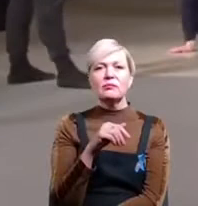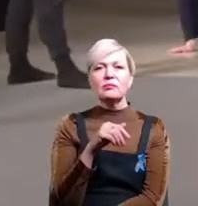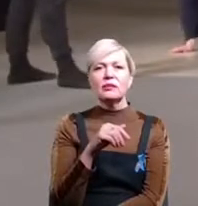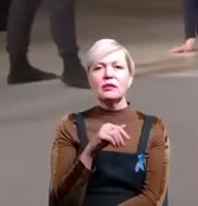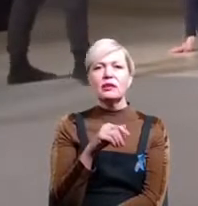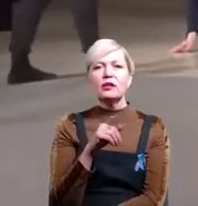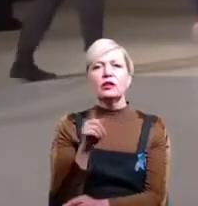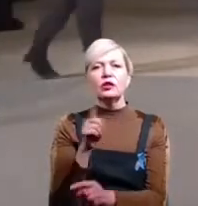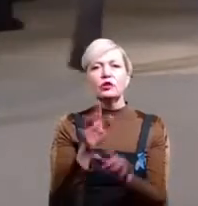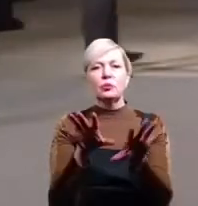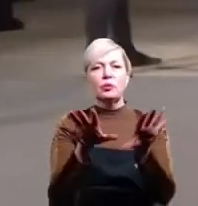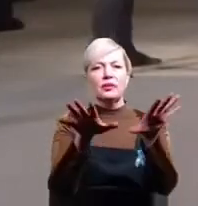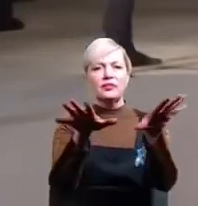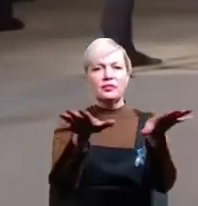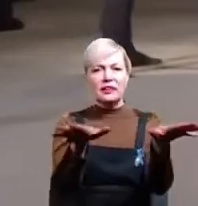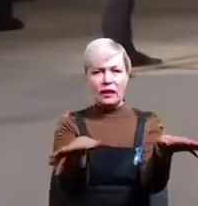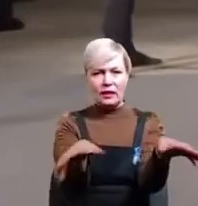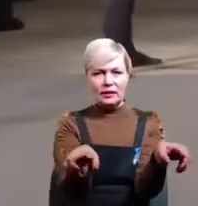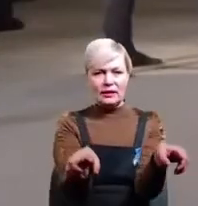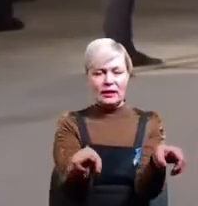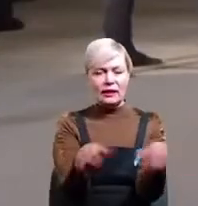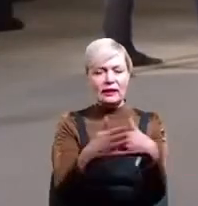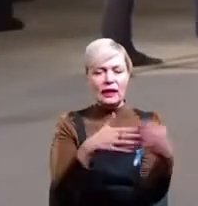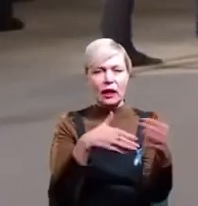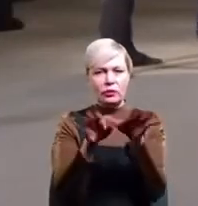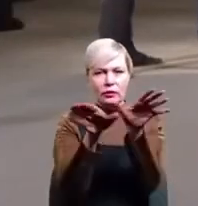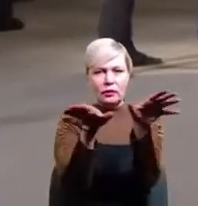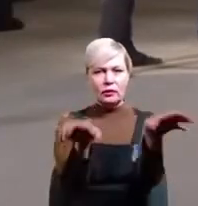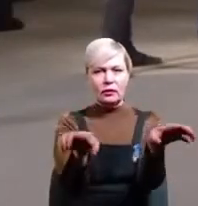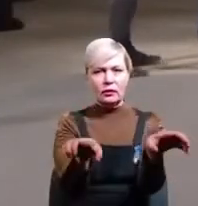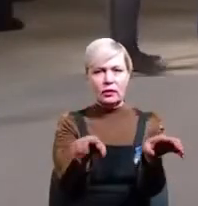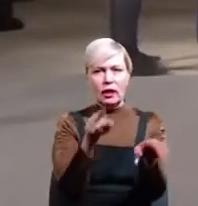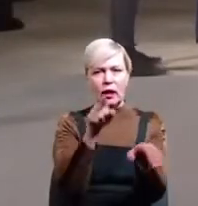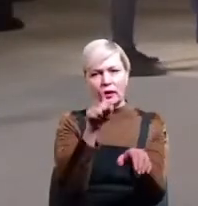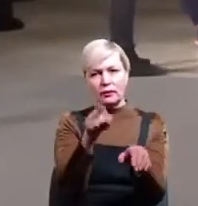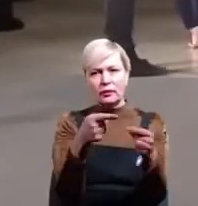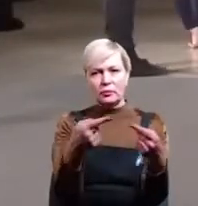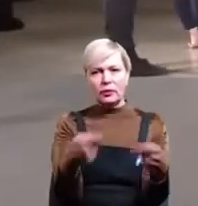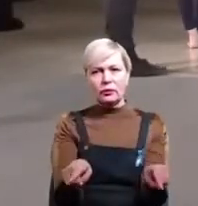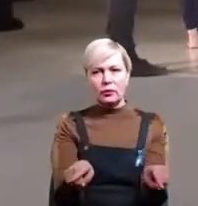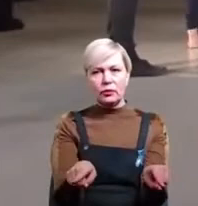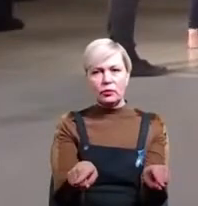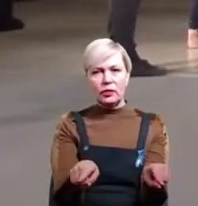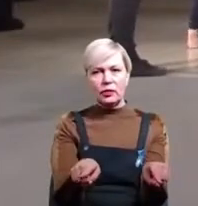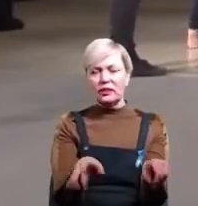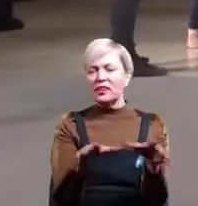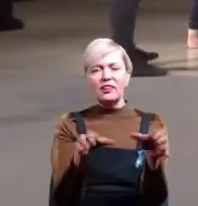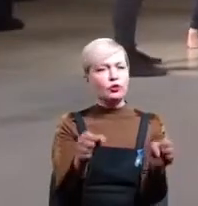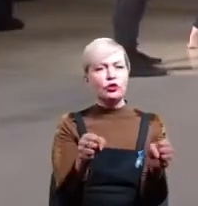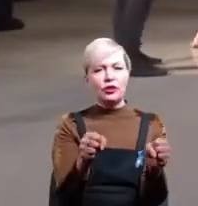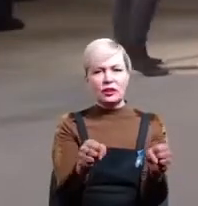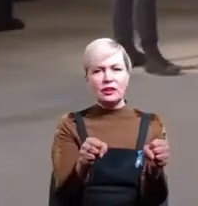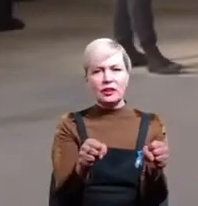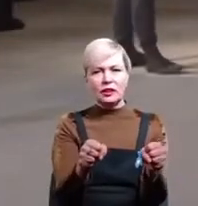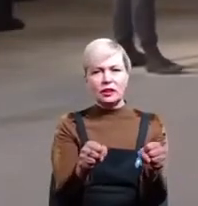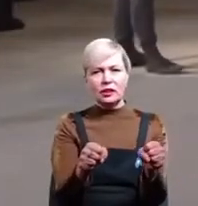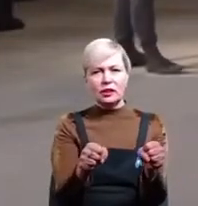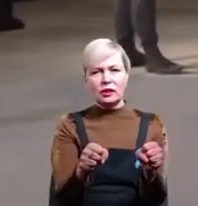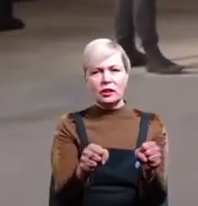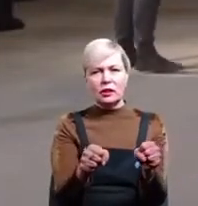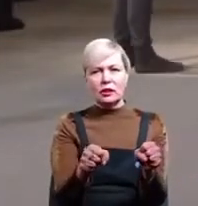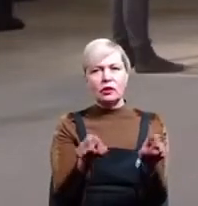вместо того, чтобы взяться, не, вот так, за руки, ты делаешь вот так. Ты его не держишь. Ты